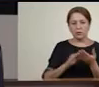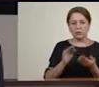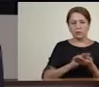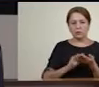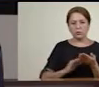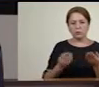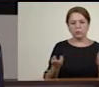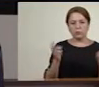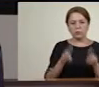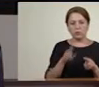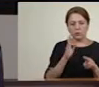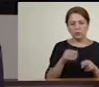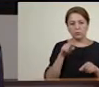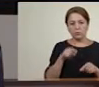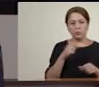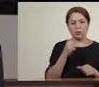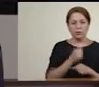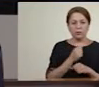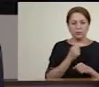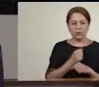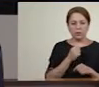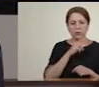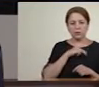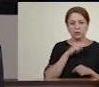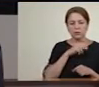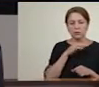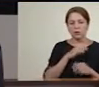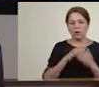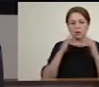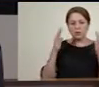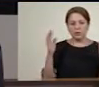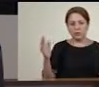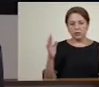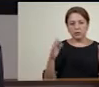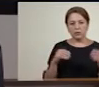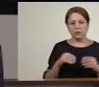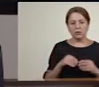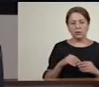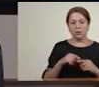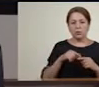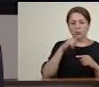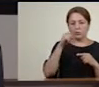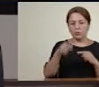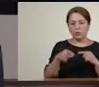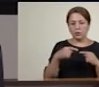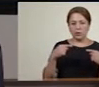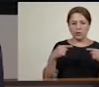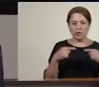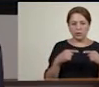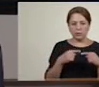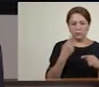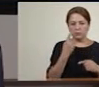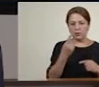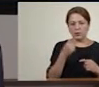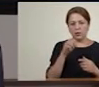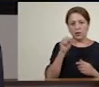Uning mehnatining naqadar kattaligini va mashaqqatliligini aynan bittagina asari orqali